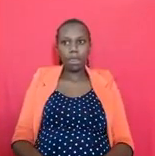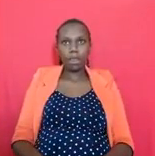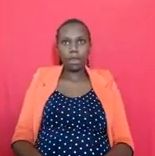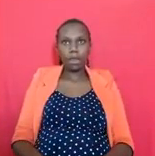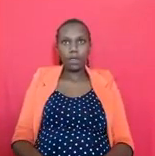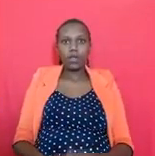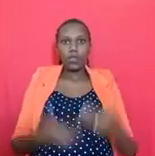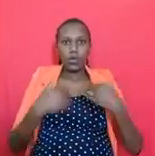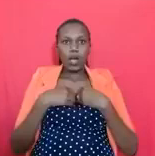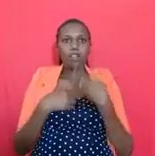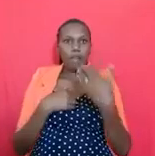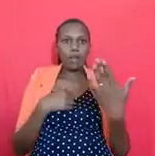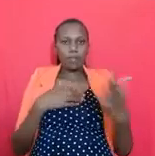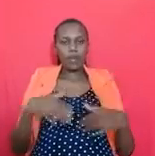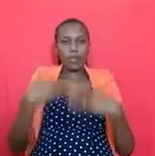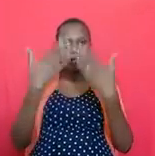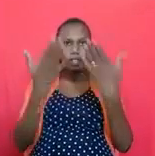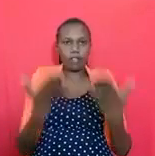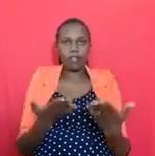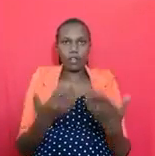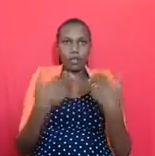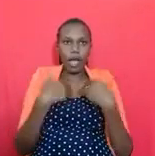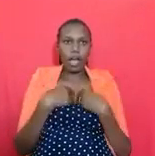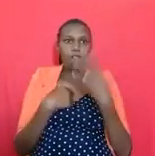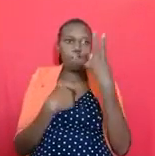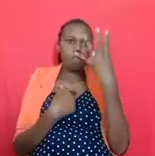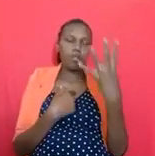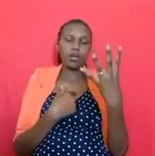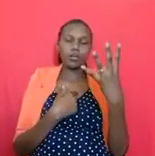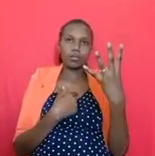Niyori na karatadhi yunayegaliru wa, turatadhi yunayegaliru wa tuna.